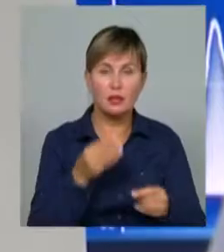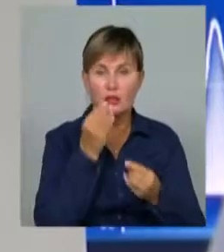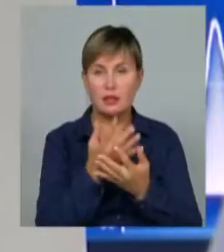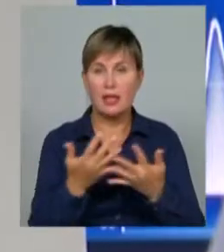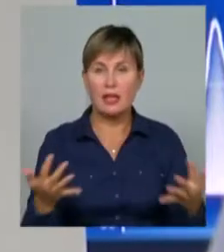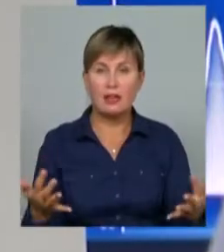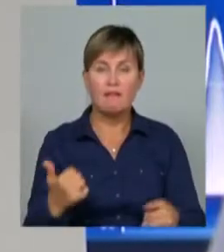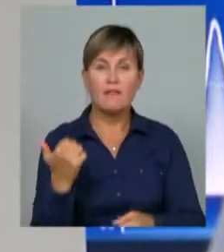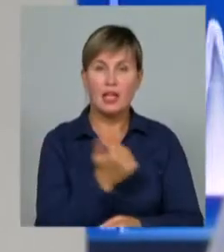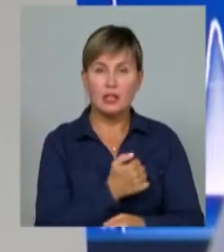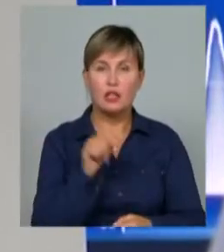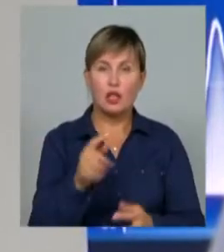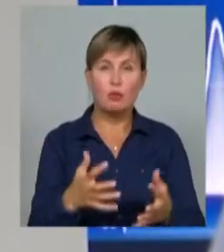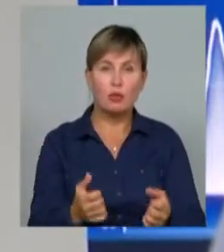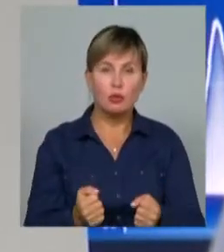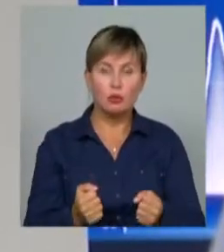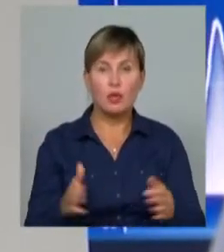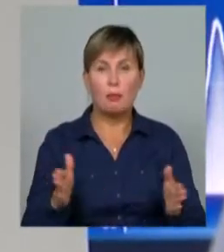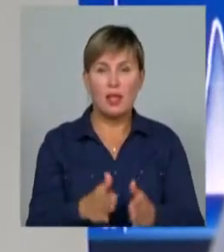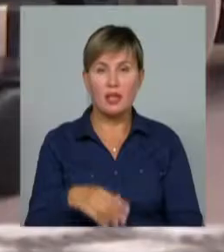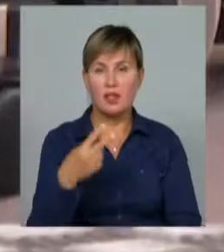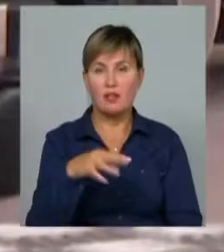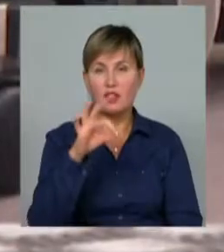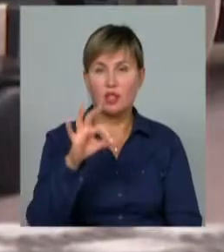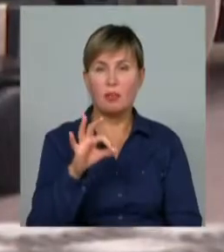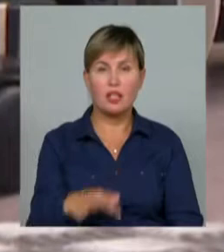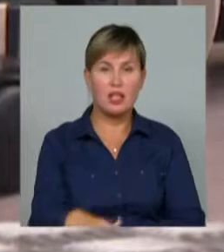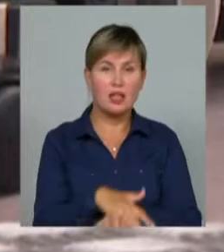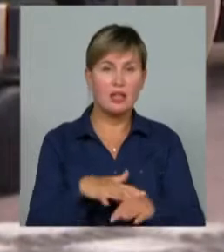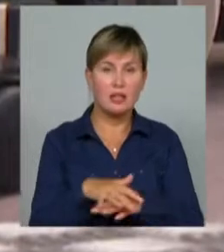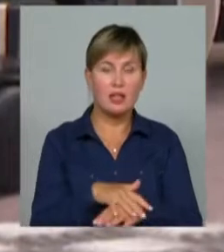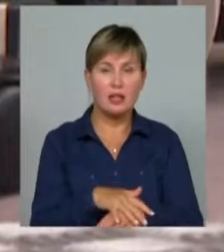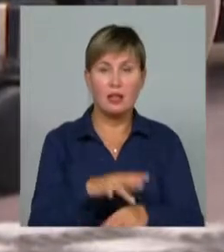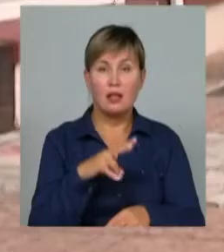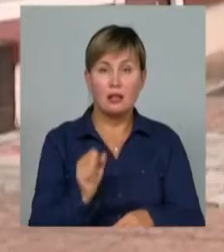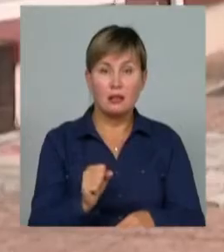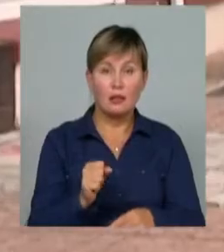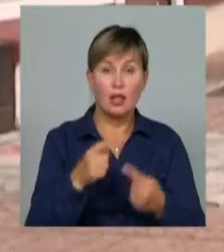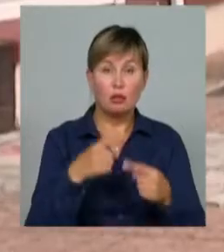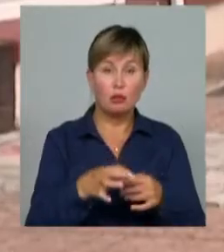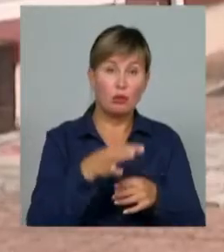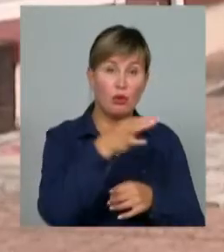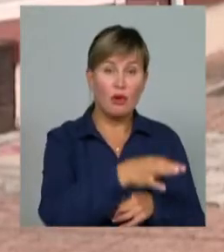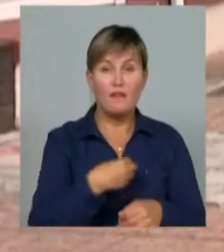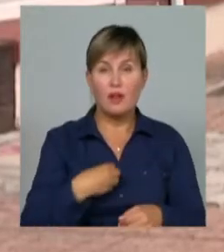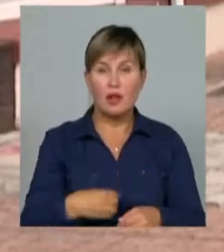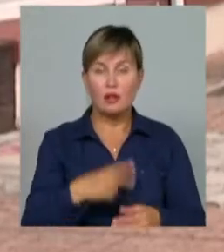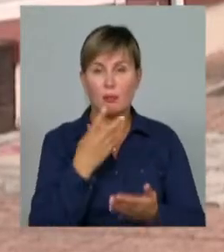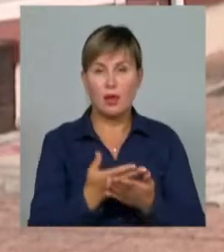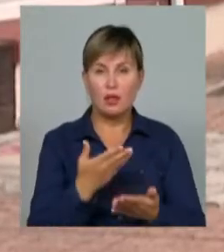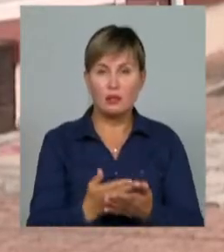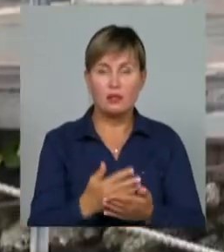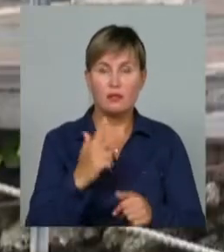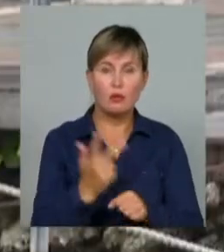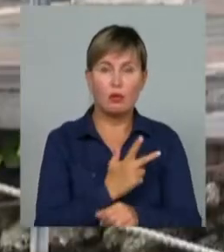необходимости. Вакцину там получили менее 20% населения, тогда как на материковой Франции этот показатель почти